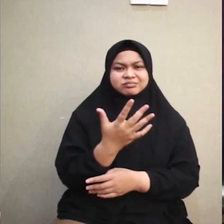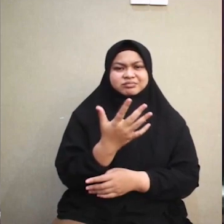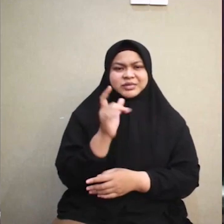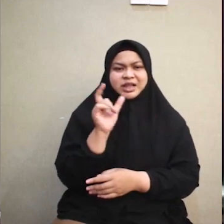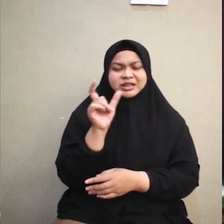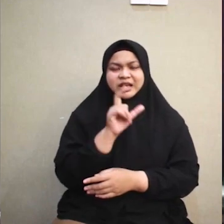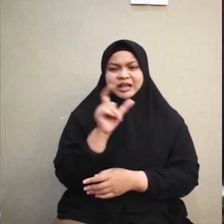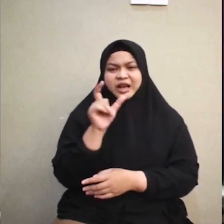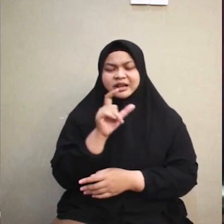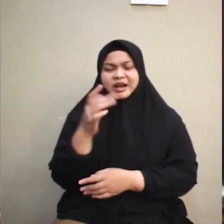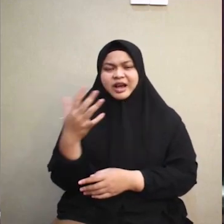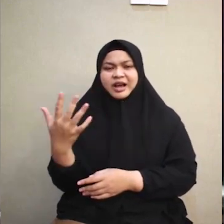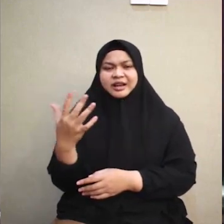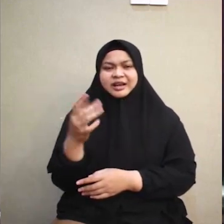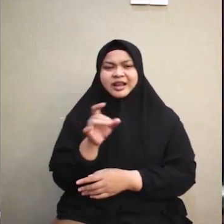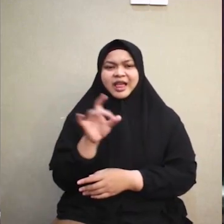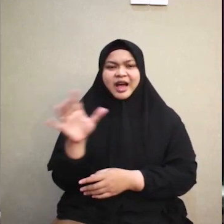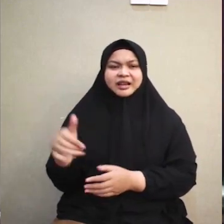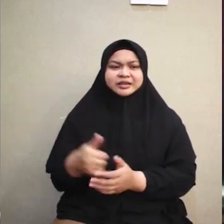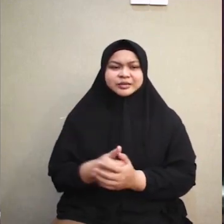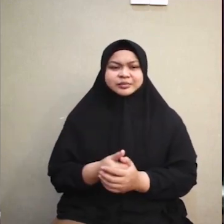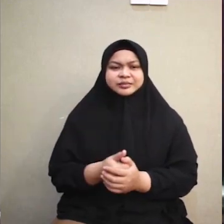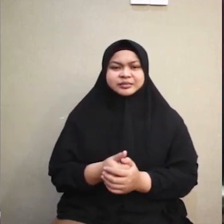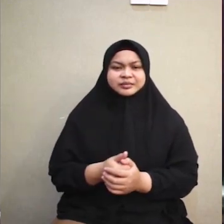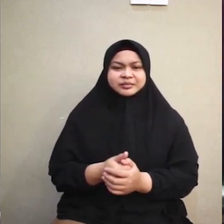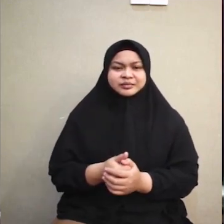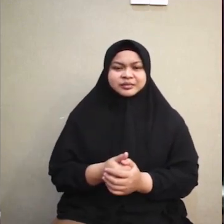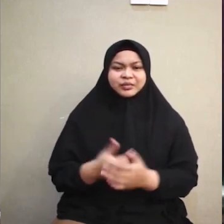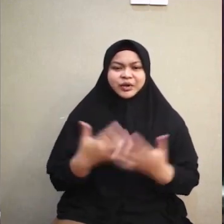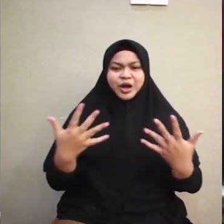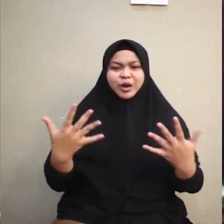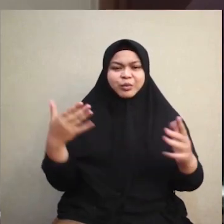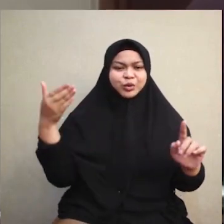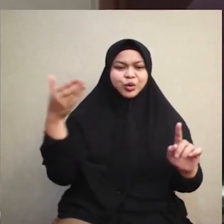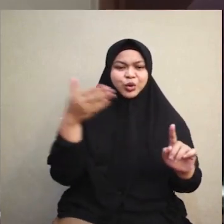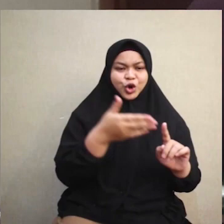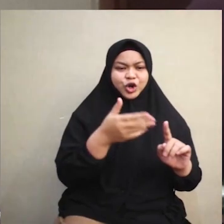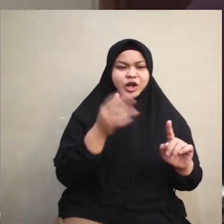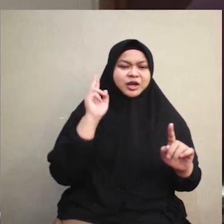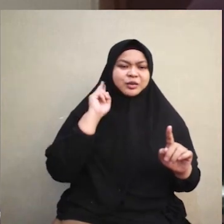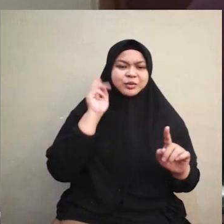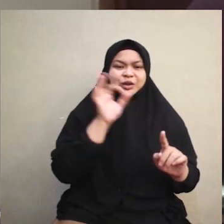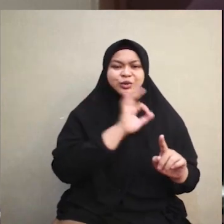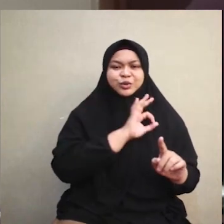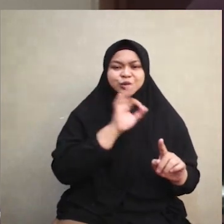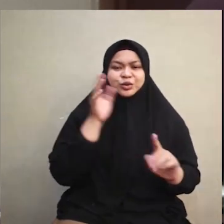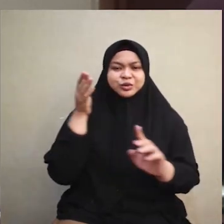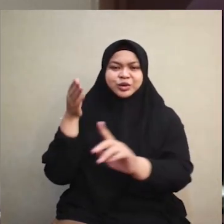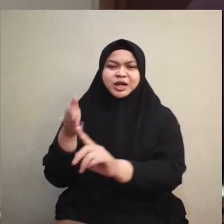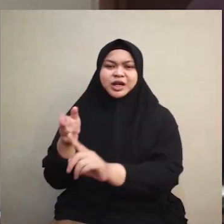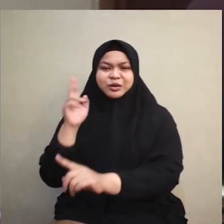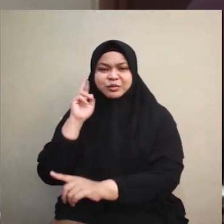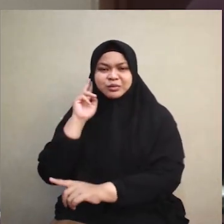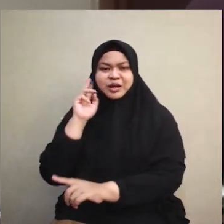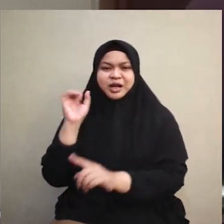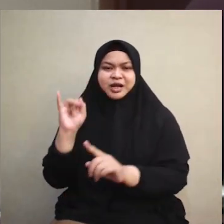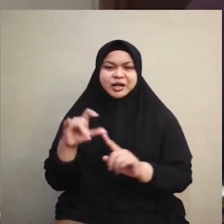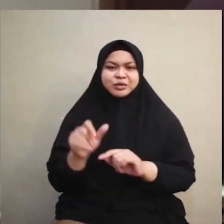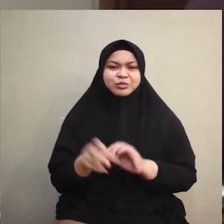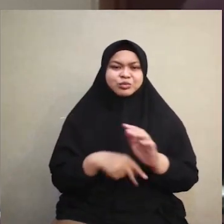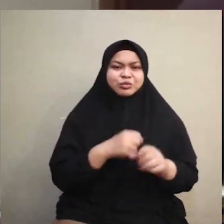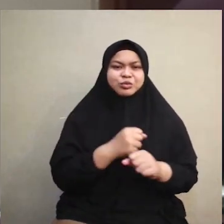pengusaha aja gitu nanti apa-apa dirujuknya ke Mbak Nurul ke Mbak Ipung itu mereka